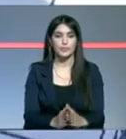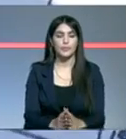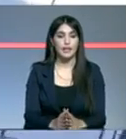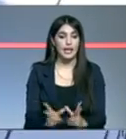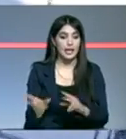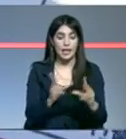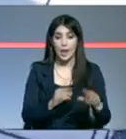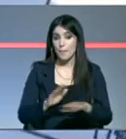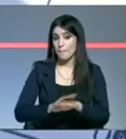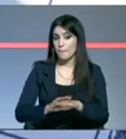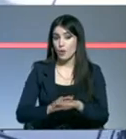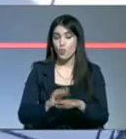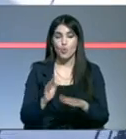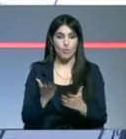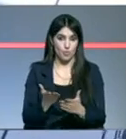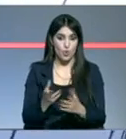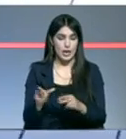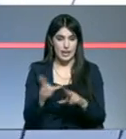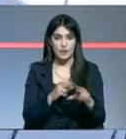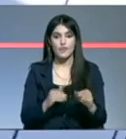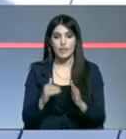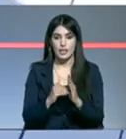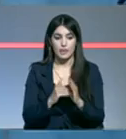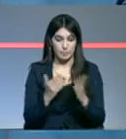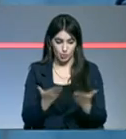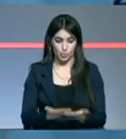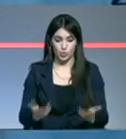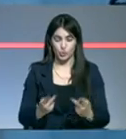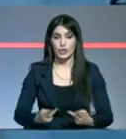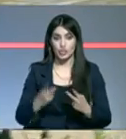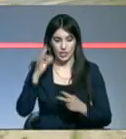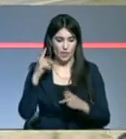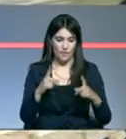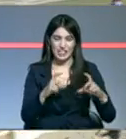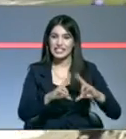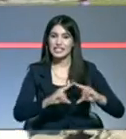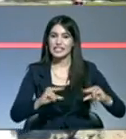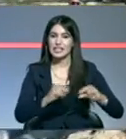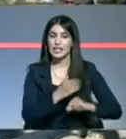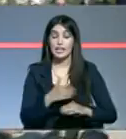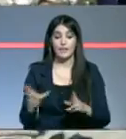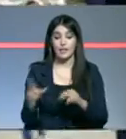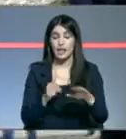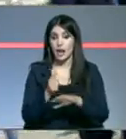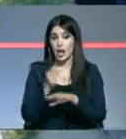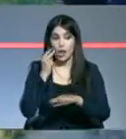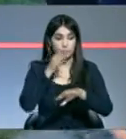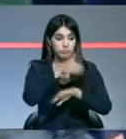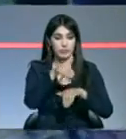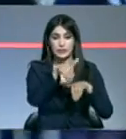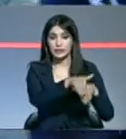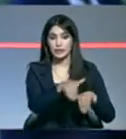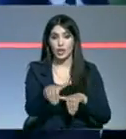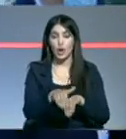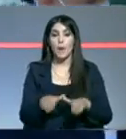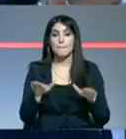فكأن الأمر يتعلق أيضا بحالنا اليوم. وكان رئيس الجمهورية تحول قبل ذلك إلى مقبرة برج